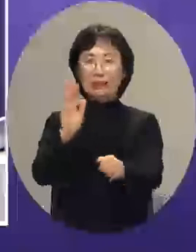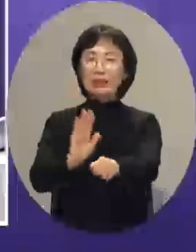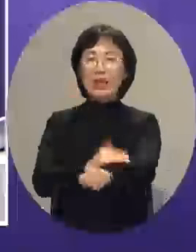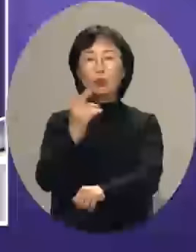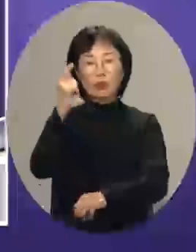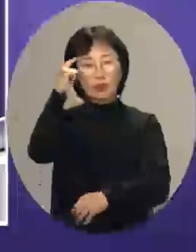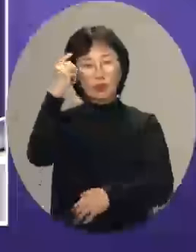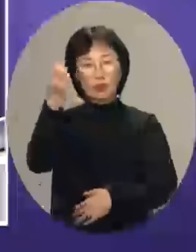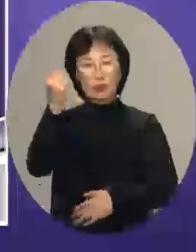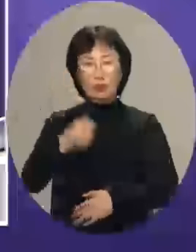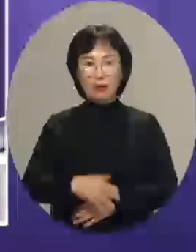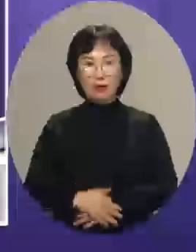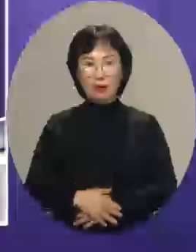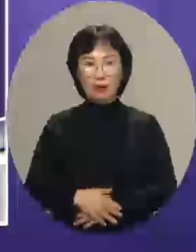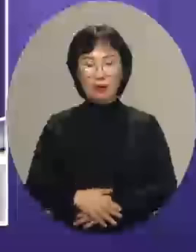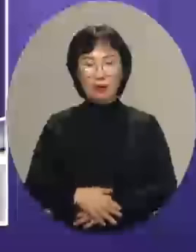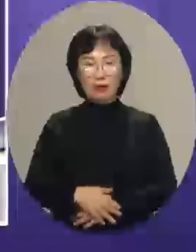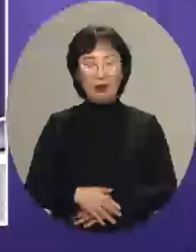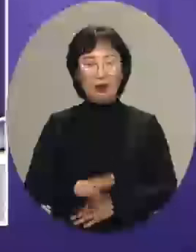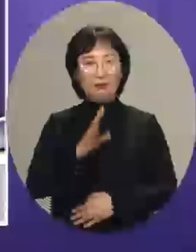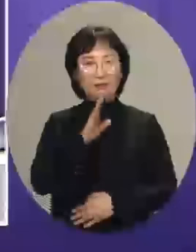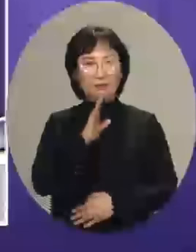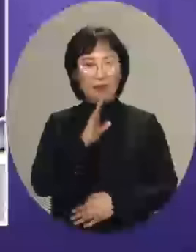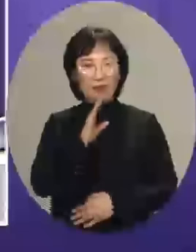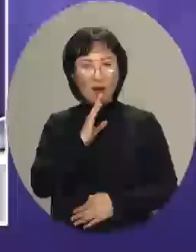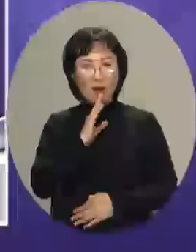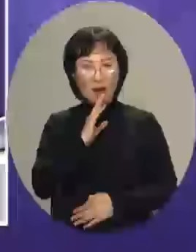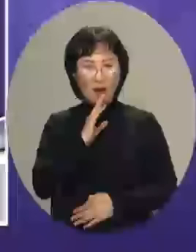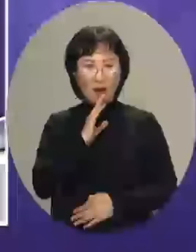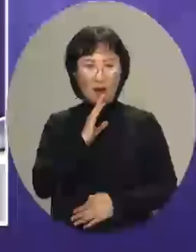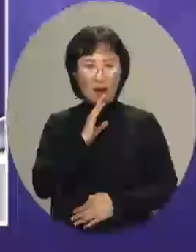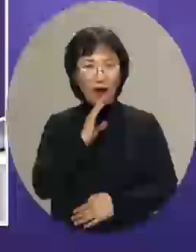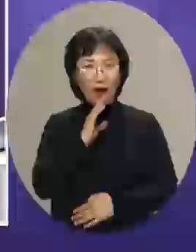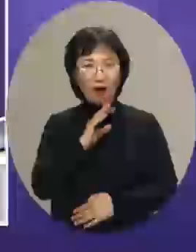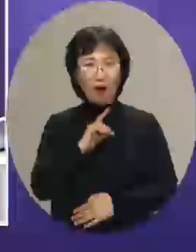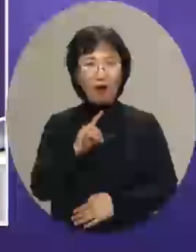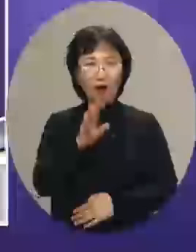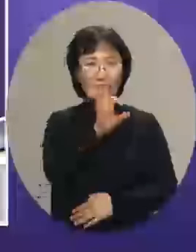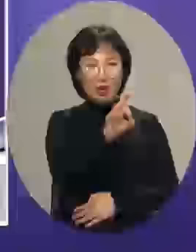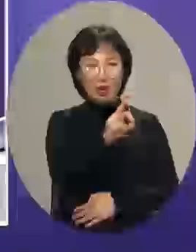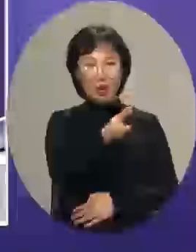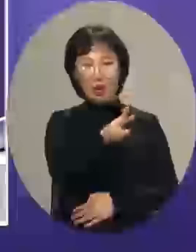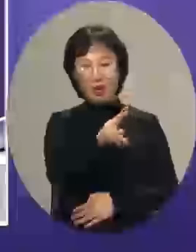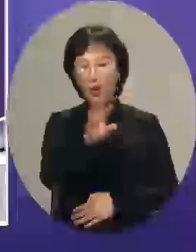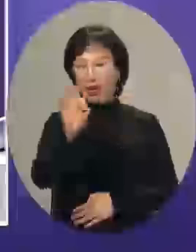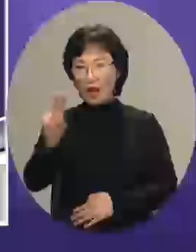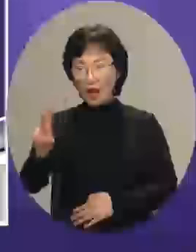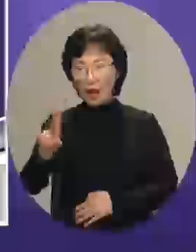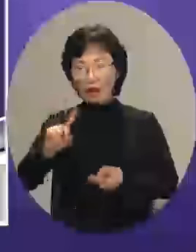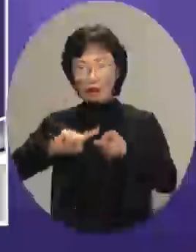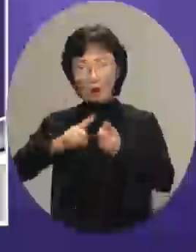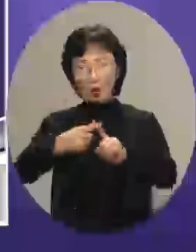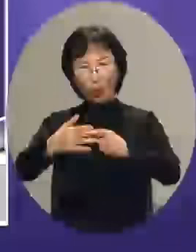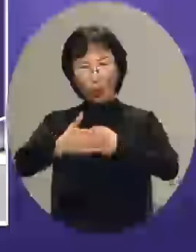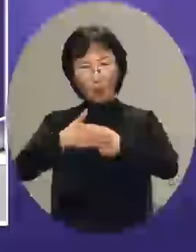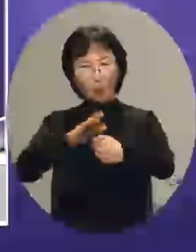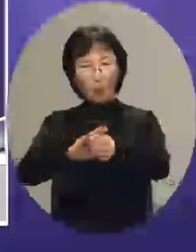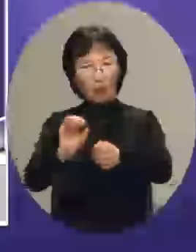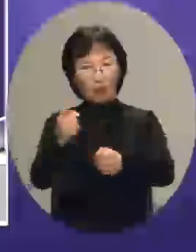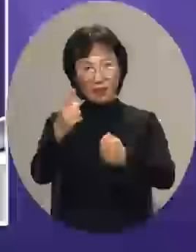해요. 마치 이제 정말 모처럼 이 여야 협치를 통해서 제대로